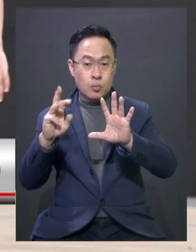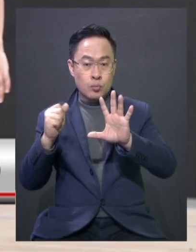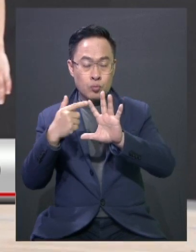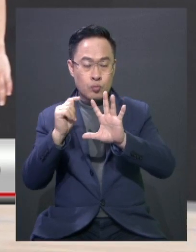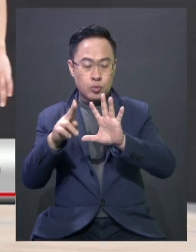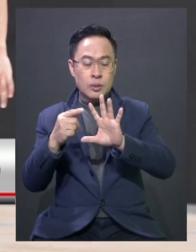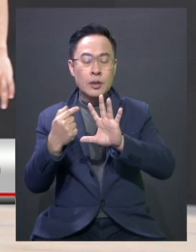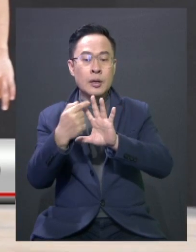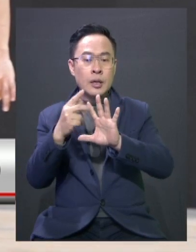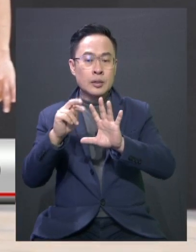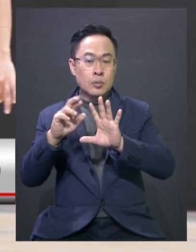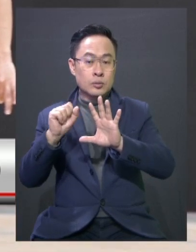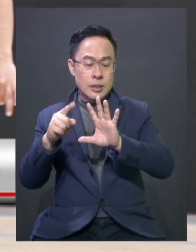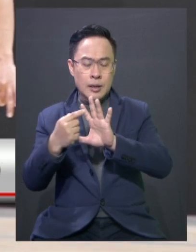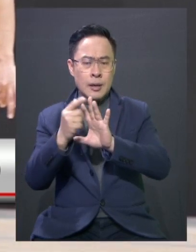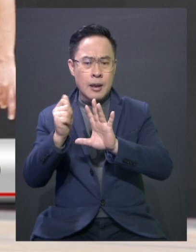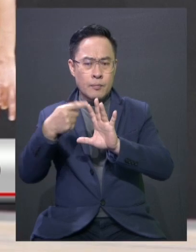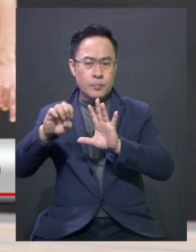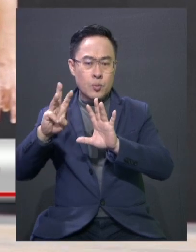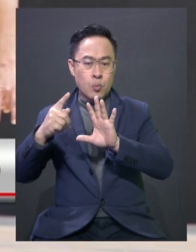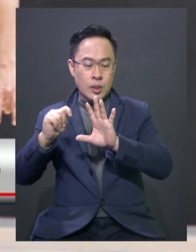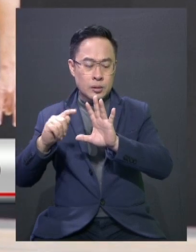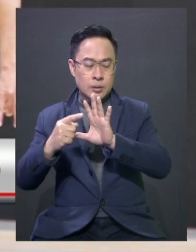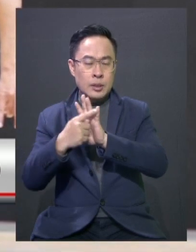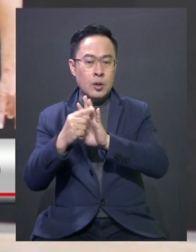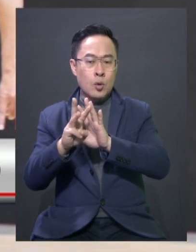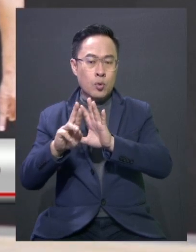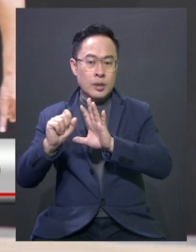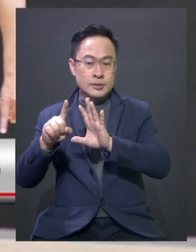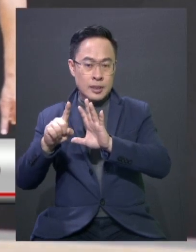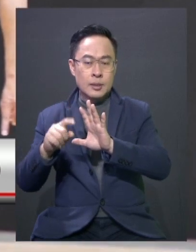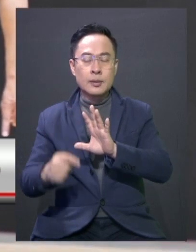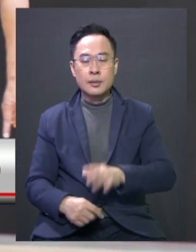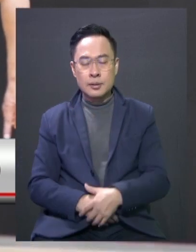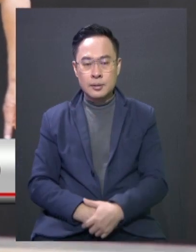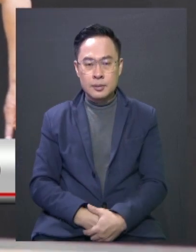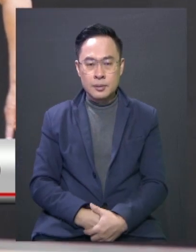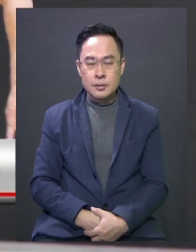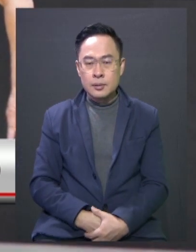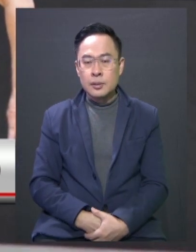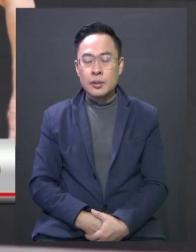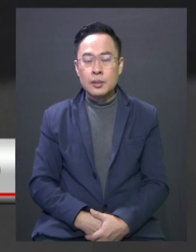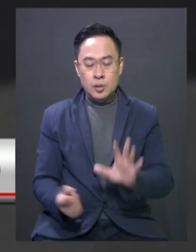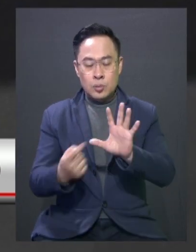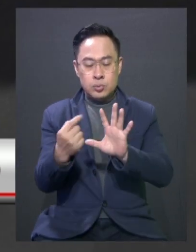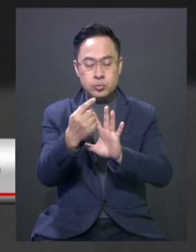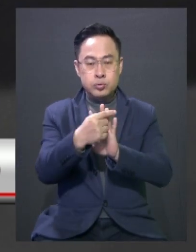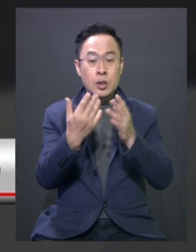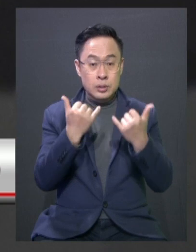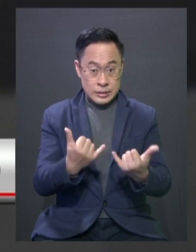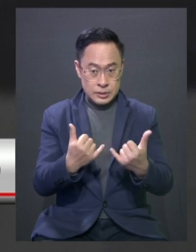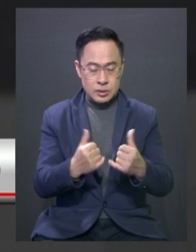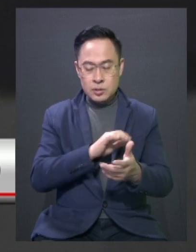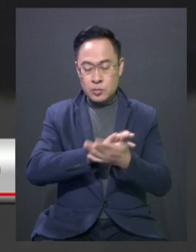ณรงศักดิ์วิวรอภิวัฒน์แจ่มเจริญและวรศักดิ์ศรีหรั่งไพโรจนนะคะในขณะที่ความพร้อมของ